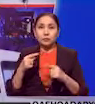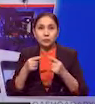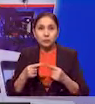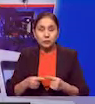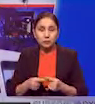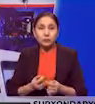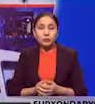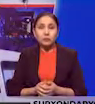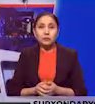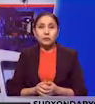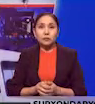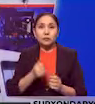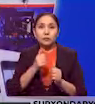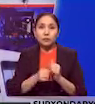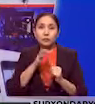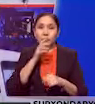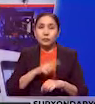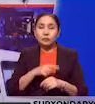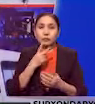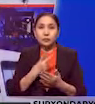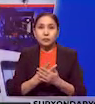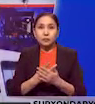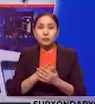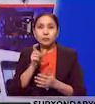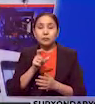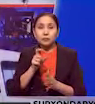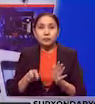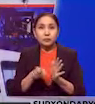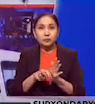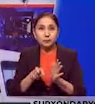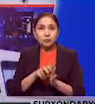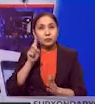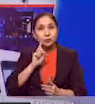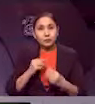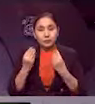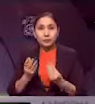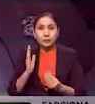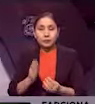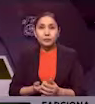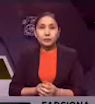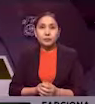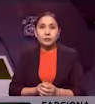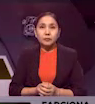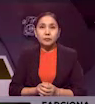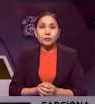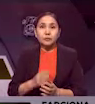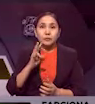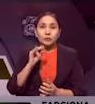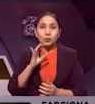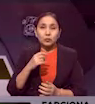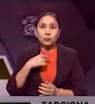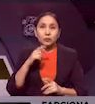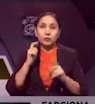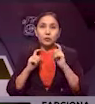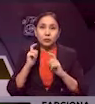islajlari dal vaqtinda ko'rsatilib, buning orqasida yo'lovchilar kolaylıkla yaratıladı. Nukus Kançılık İnstitutu studenti ben. Her